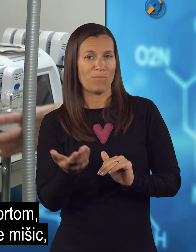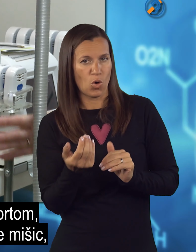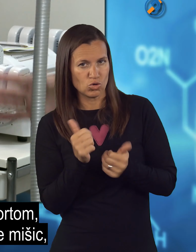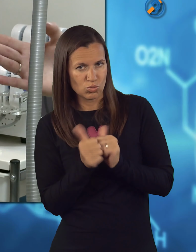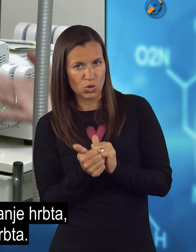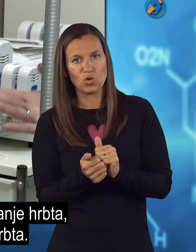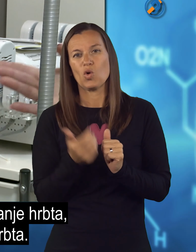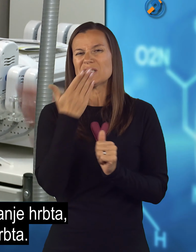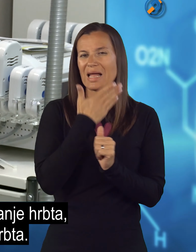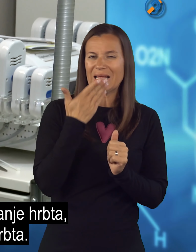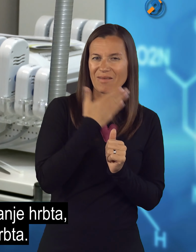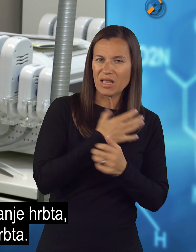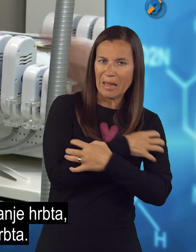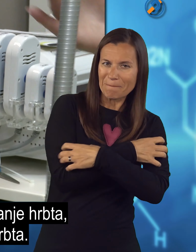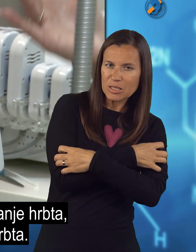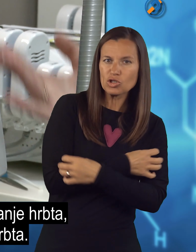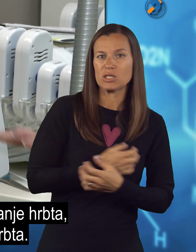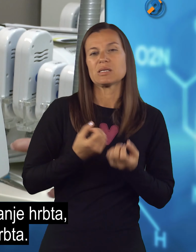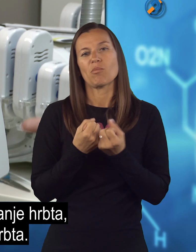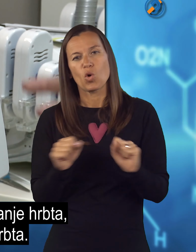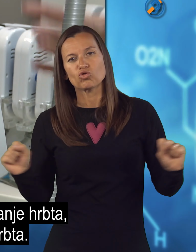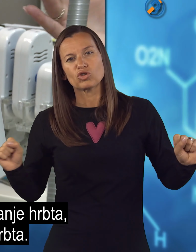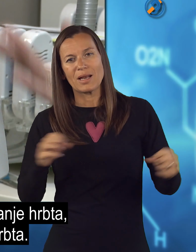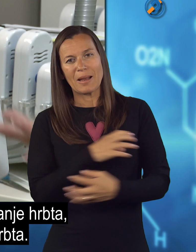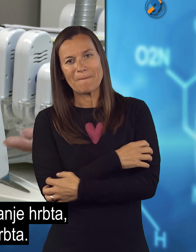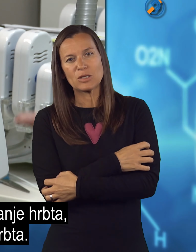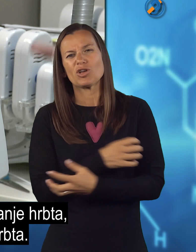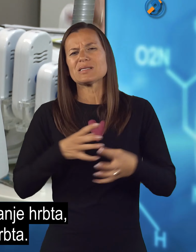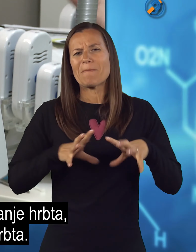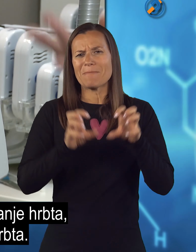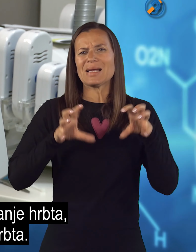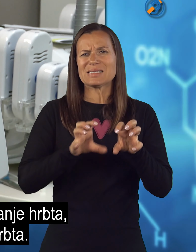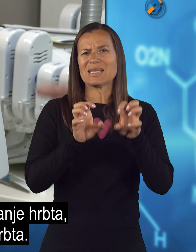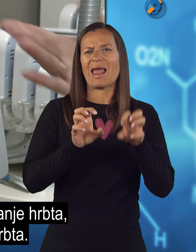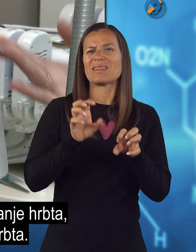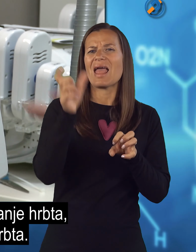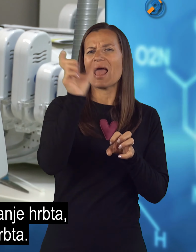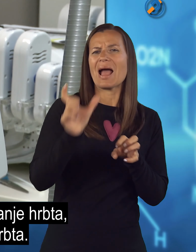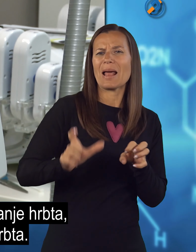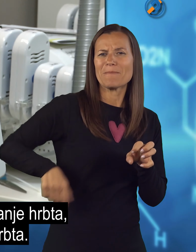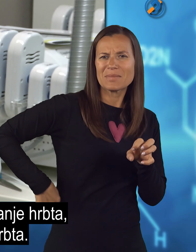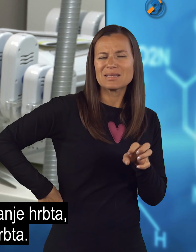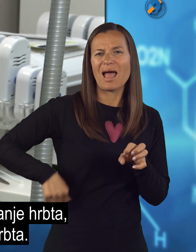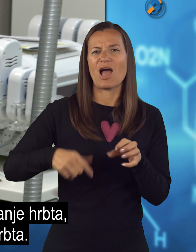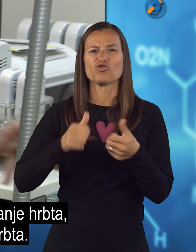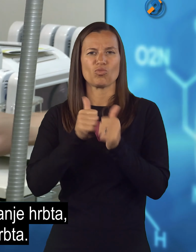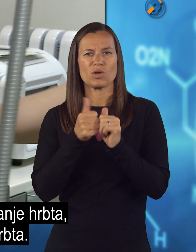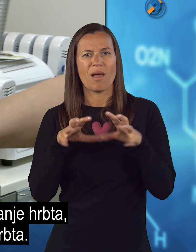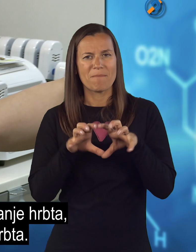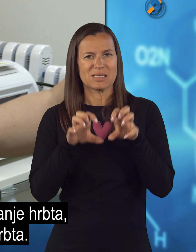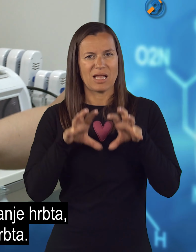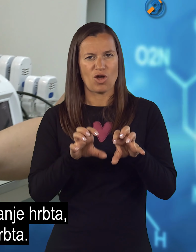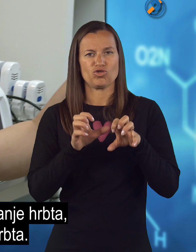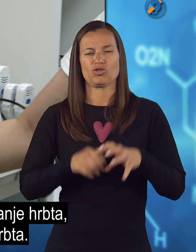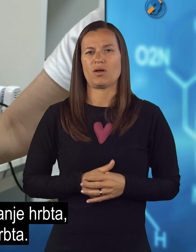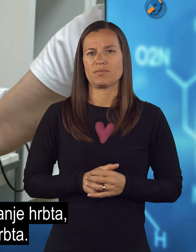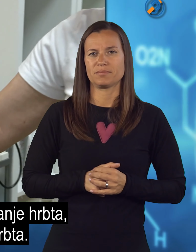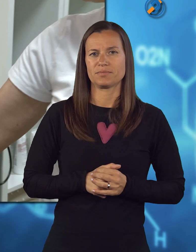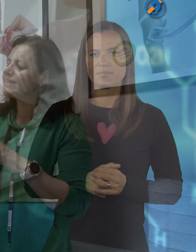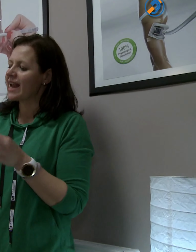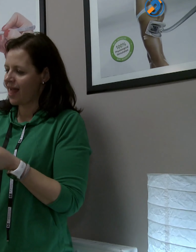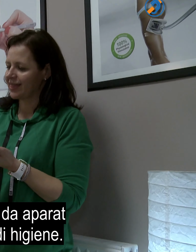segrevanje mišic, sproščanje mišic, masiranje hrbta, športna masaža hrbta.